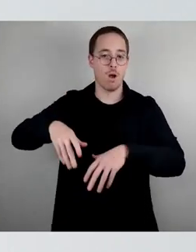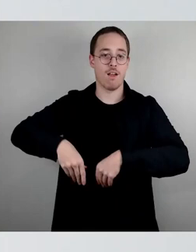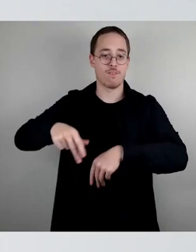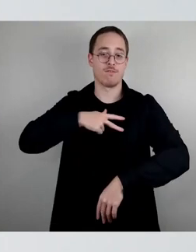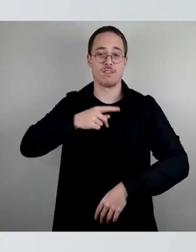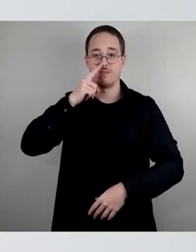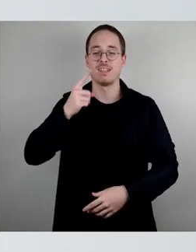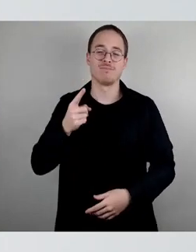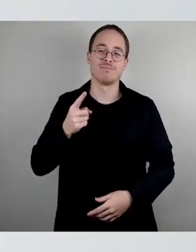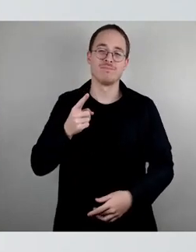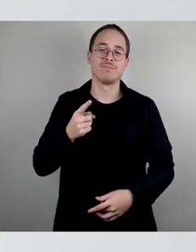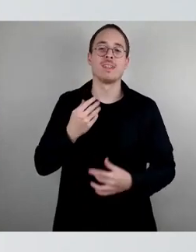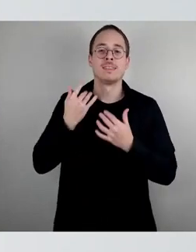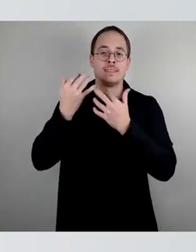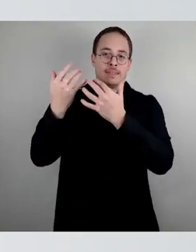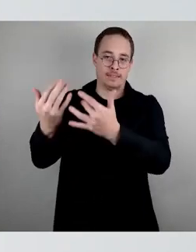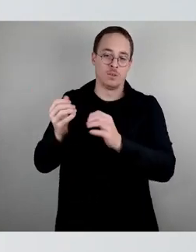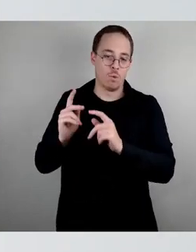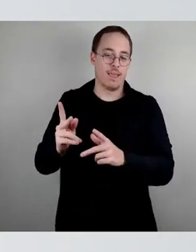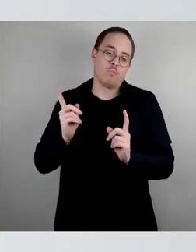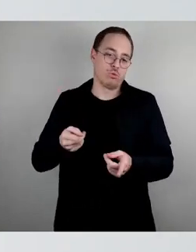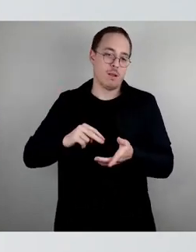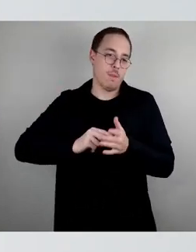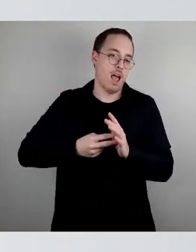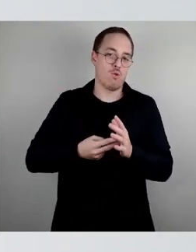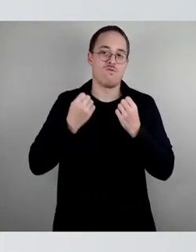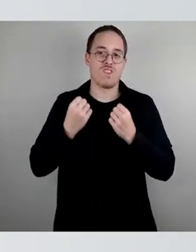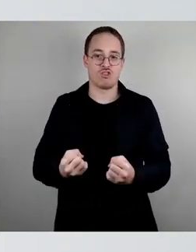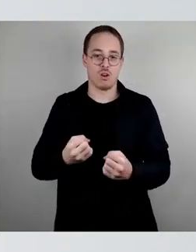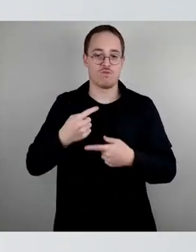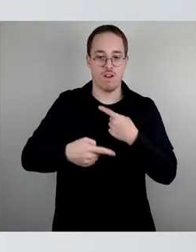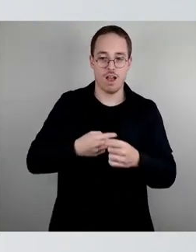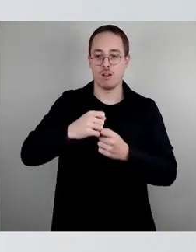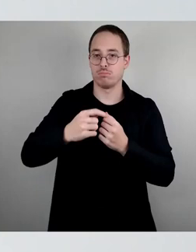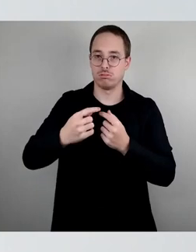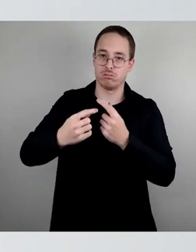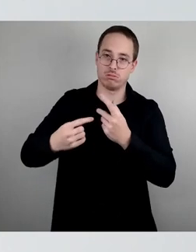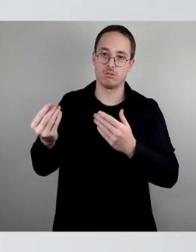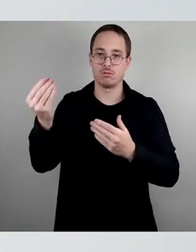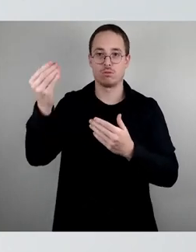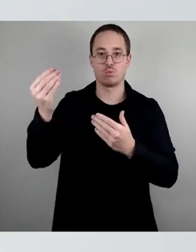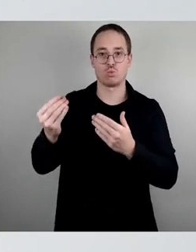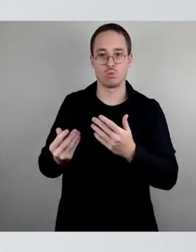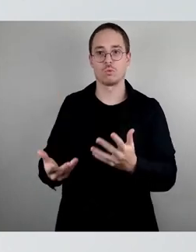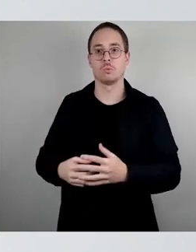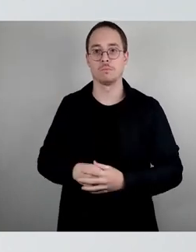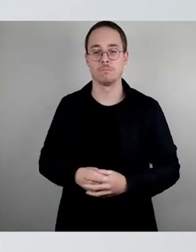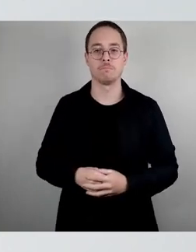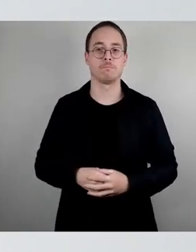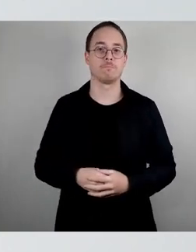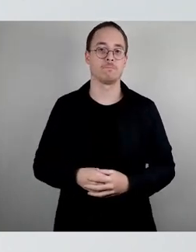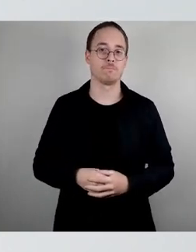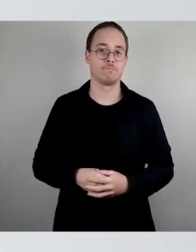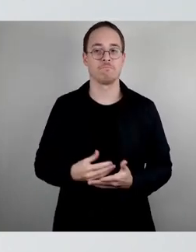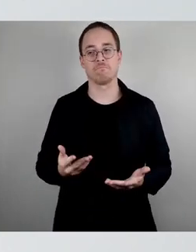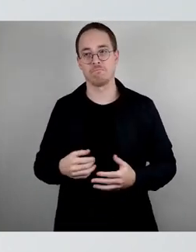müssen ein Planfeststellungsverfahren machen. Und da haben wir mittlerweile Planfeststellungsverfahren, die gehen ins fünfte Jahr.